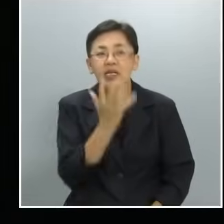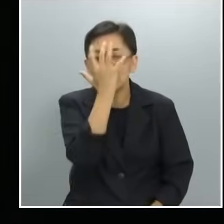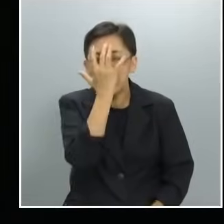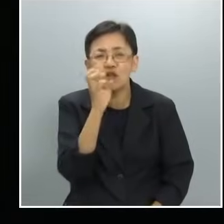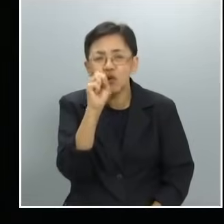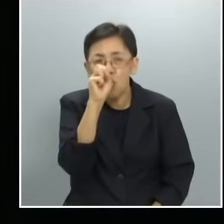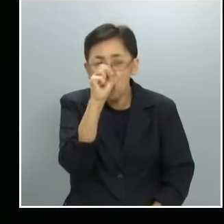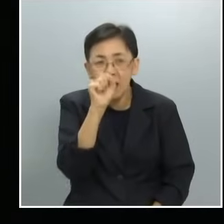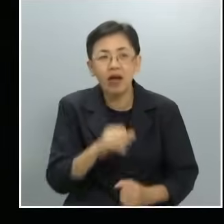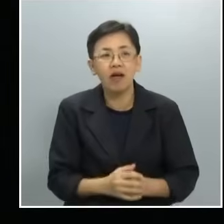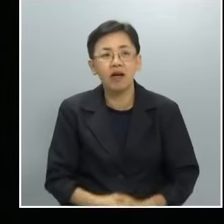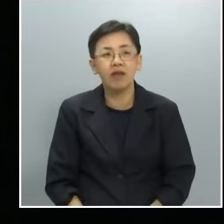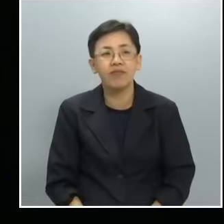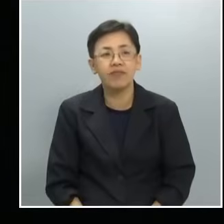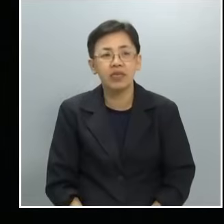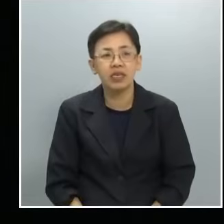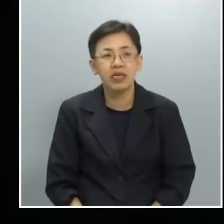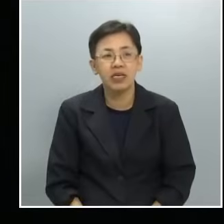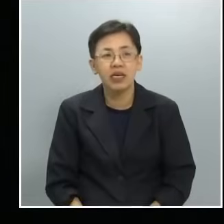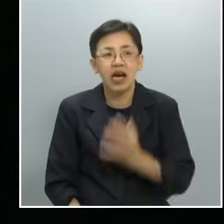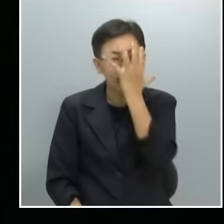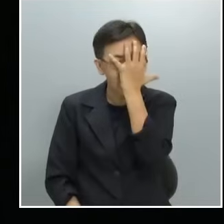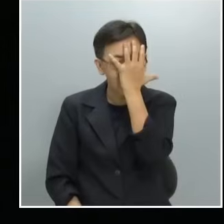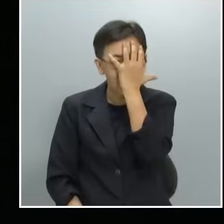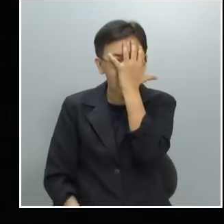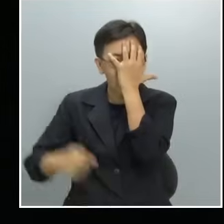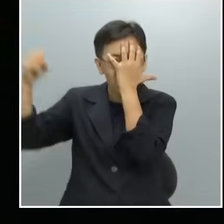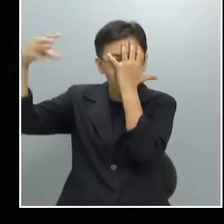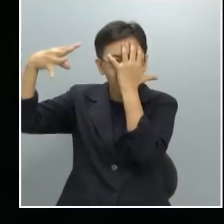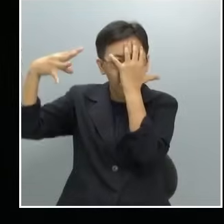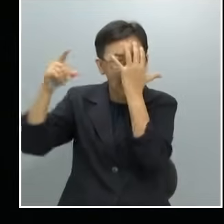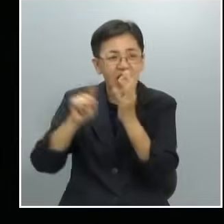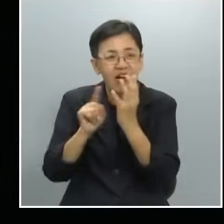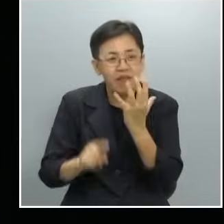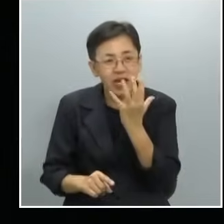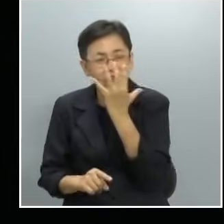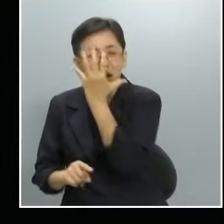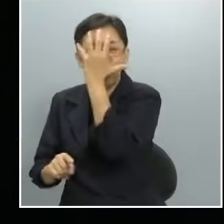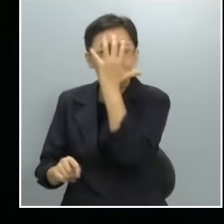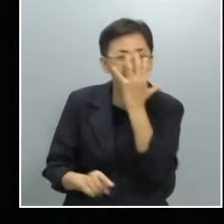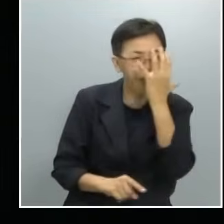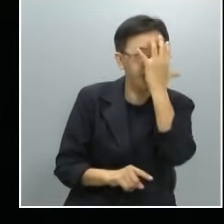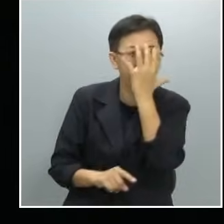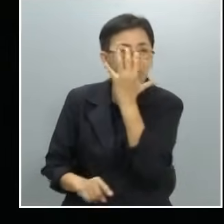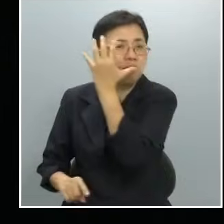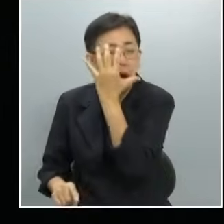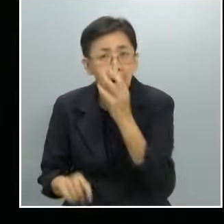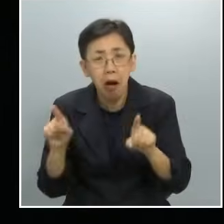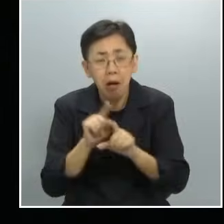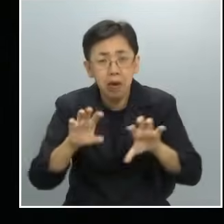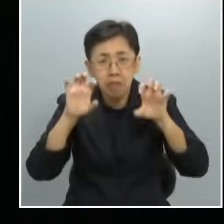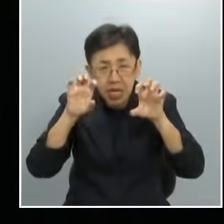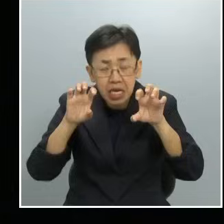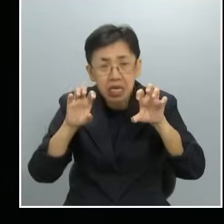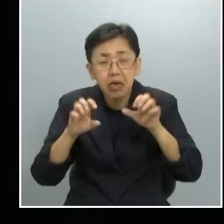คือพยายามใส่หน้ากากแล้วก็ให้ไฟส่องมาทำทีเหมือนลอยไปลอยมาแล้วก็ให้ลุงดูว่าใช่กระสืออย่าง